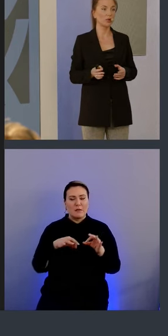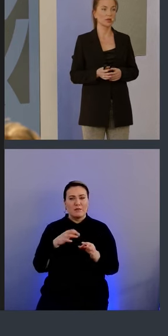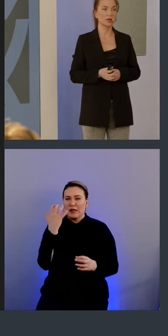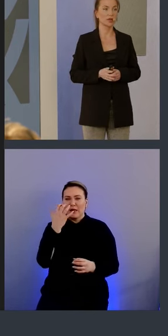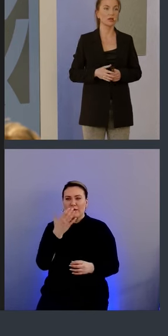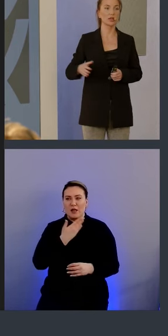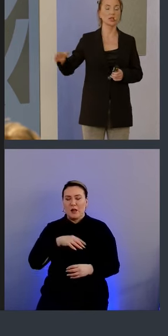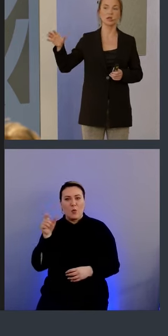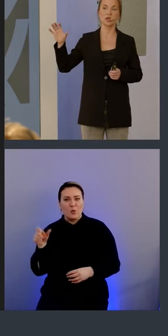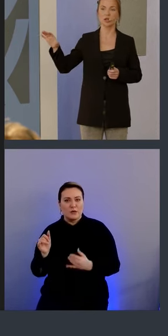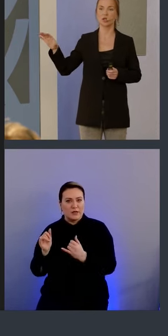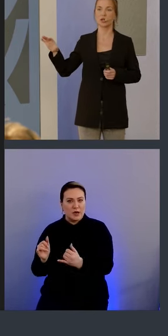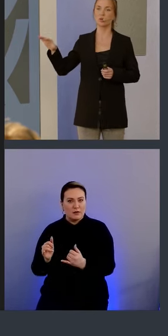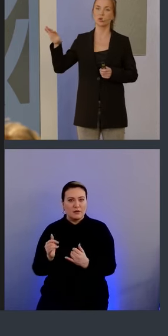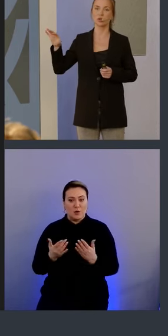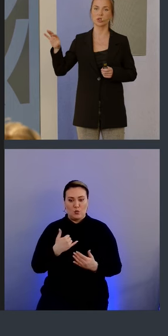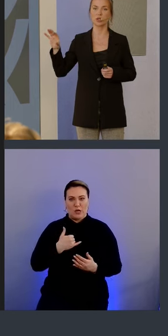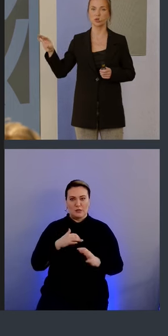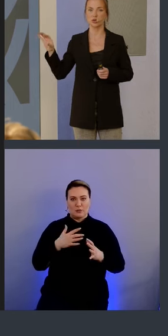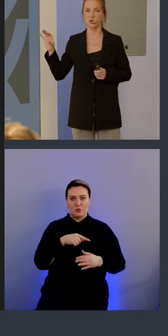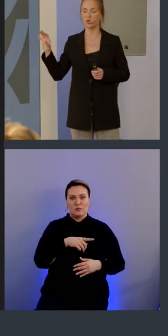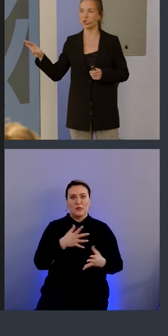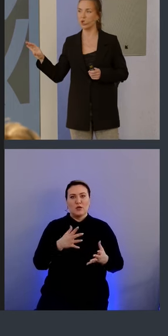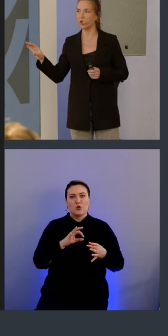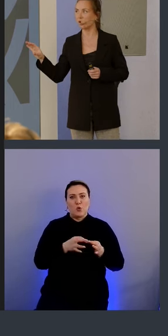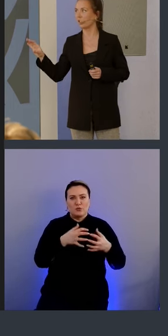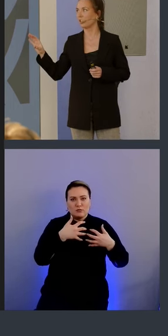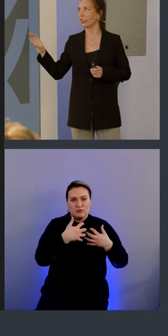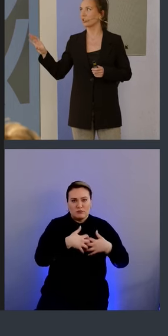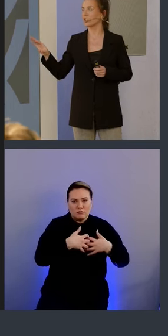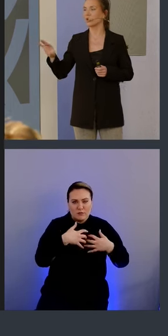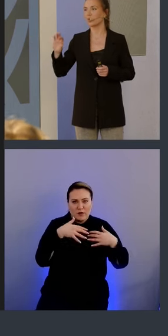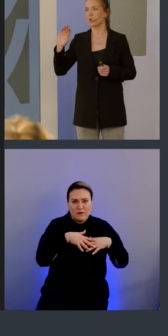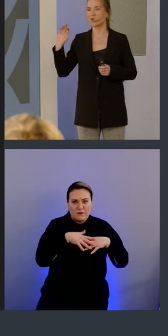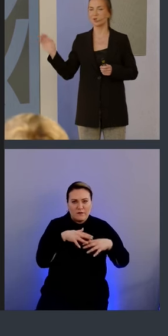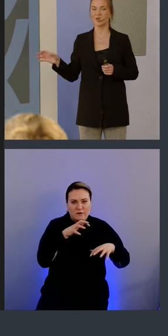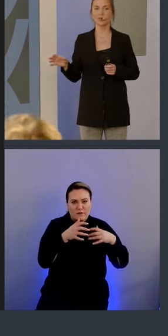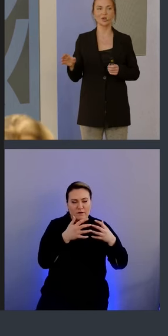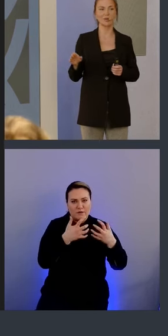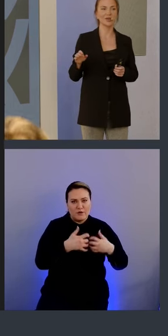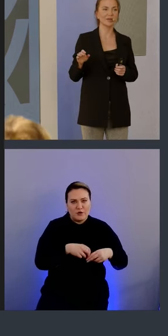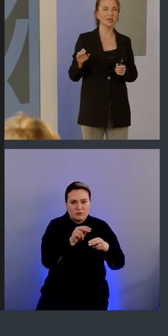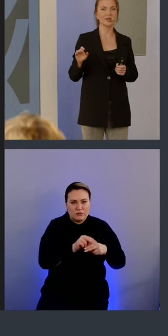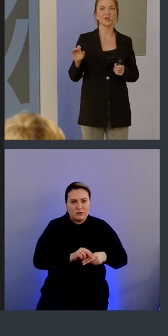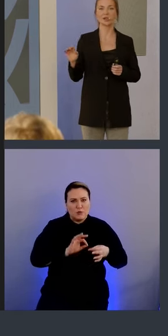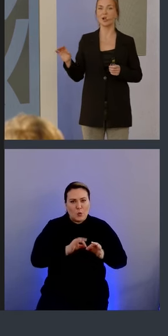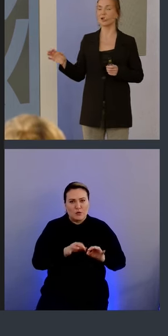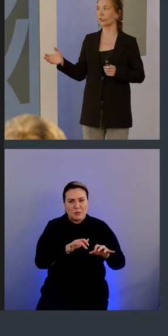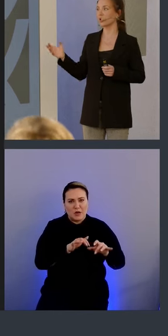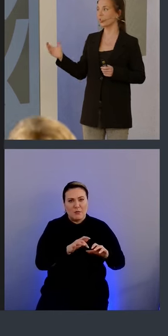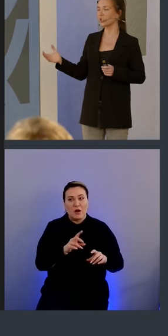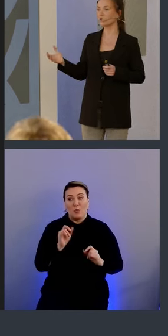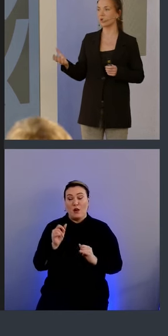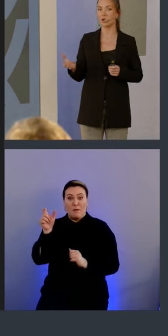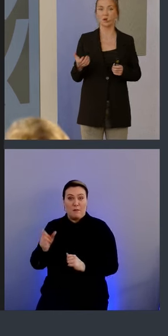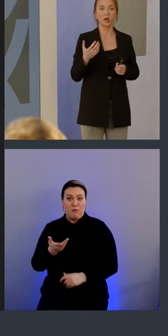для пользователя. То есть если на нашей стороне происходят какие-то сложные вычисления, сложный процесс разработки, программирования и так далее, то